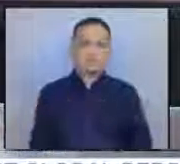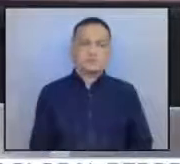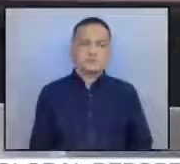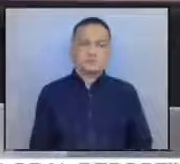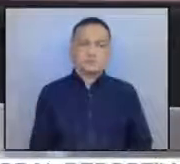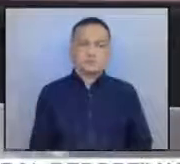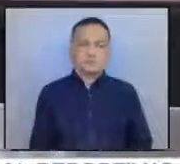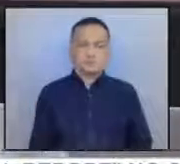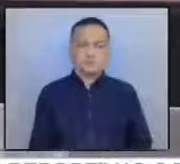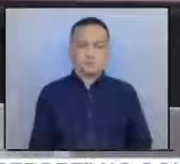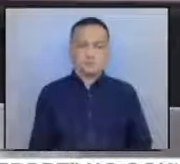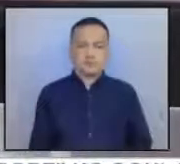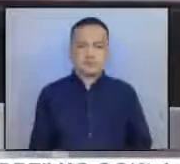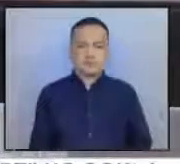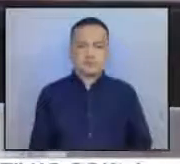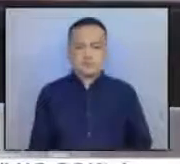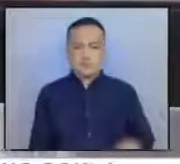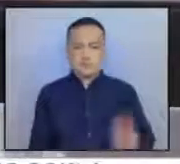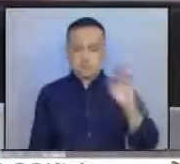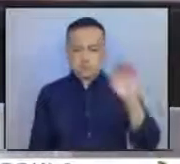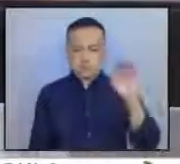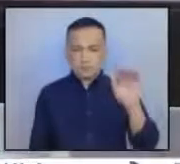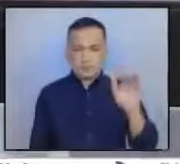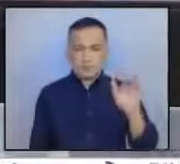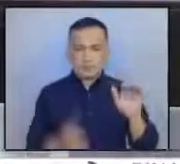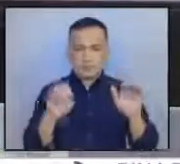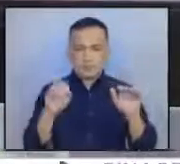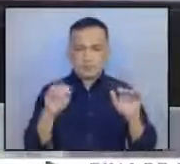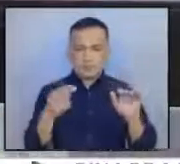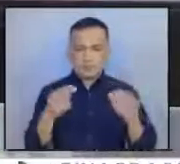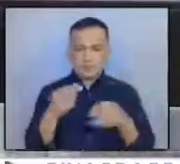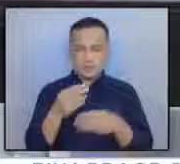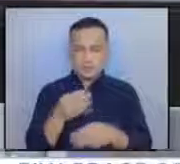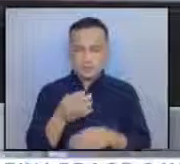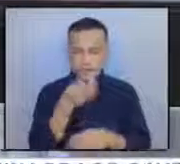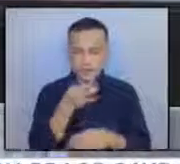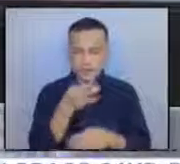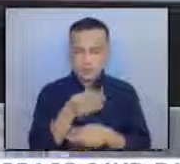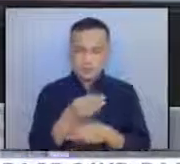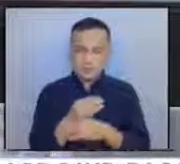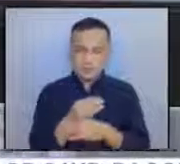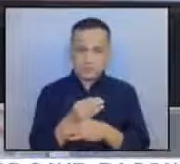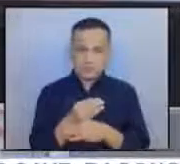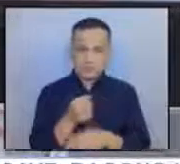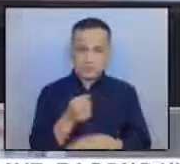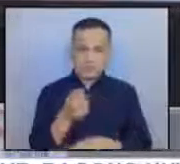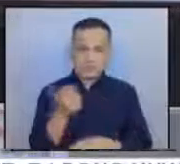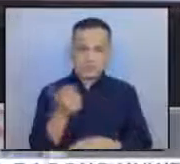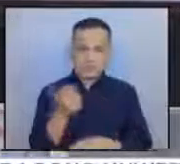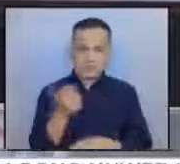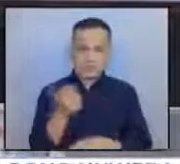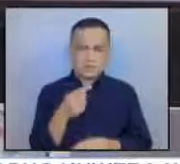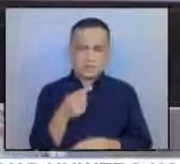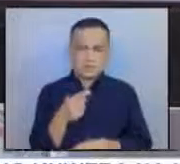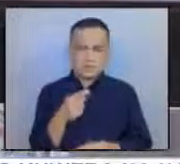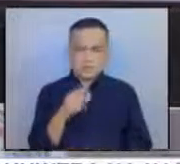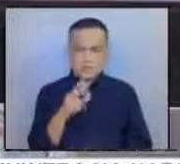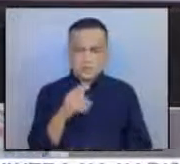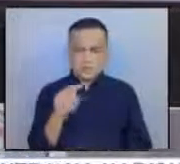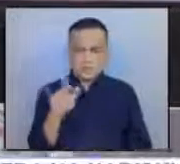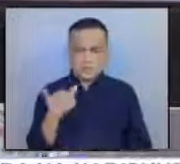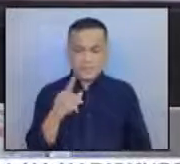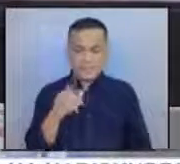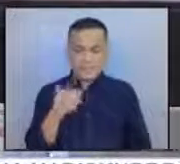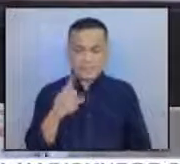Umapela ang health department sa mga food manufacturers na tanggalin na ang industrially produced trans fatty acids sa kanilang